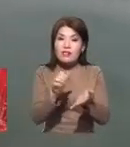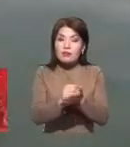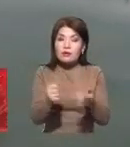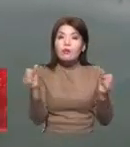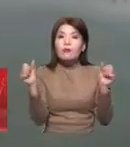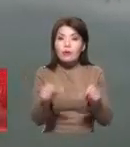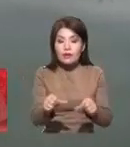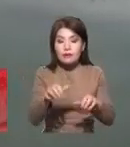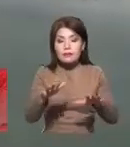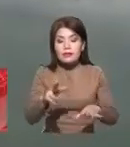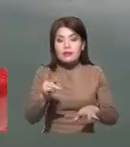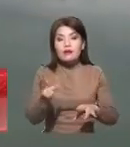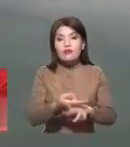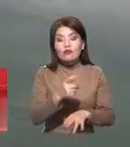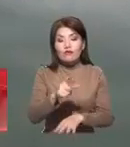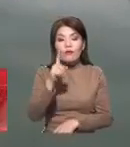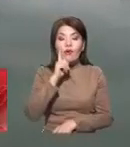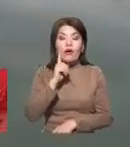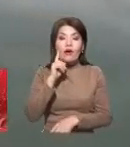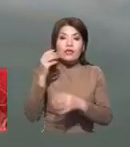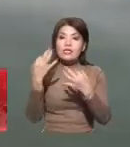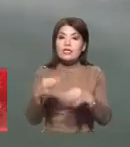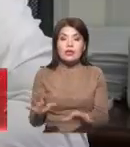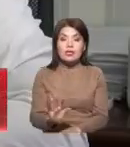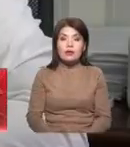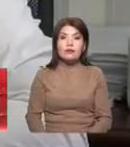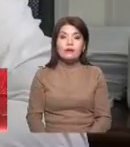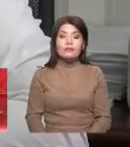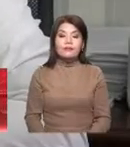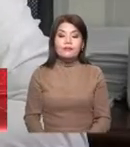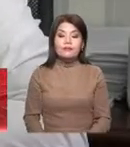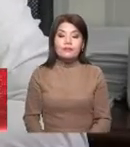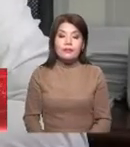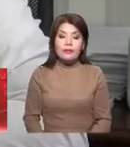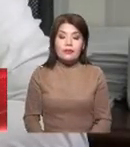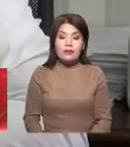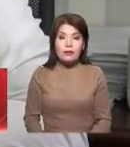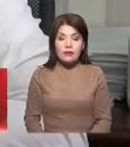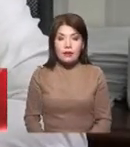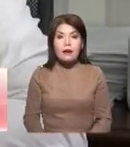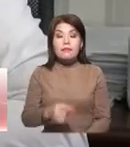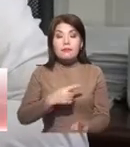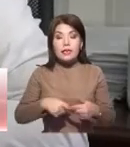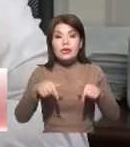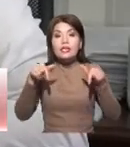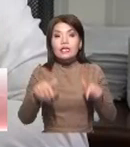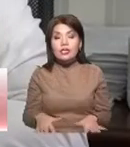места для отдыха. Поэтому пока добро на разработку не дают. Мы должны принять решение в пользу